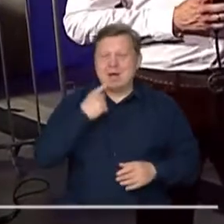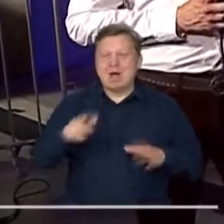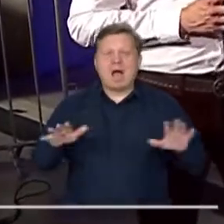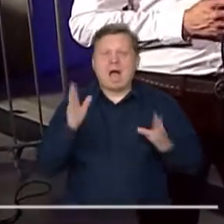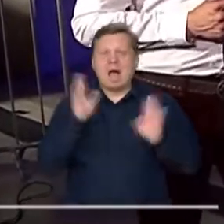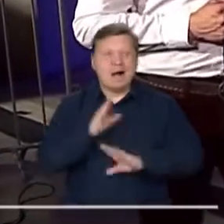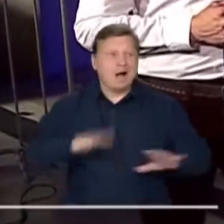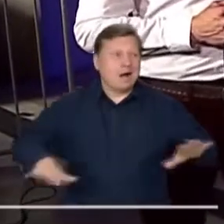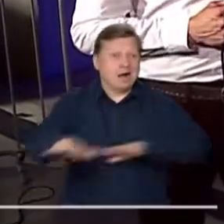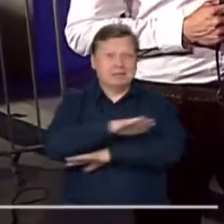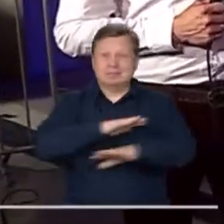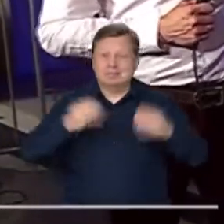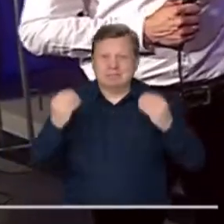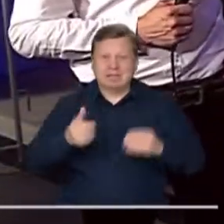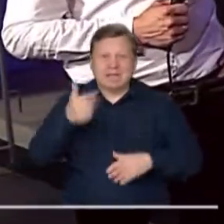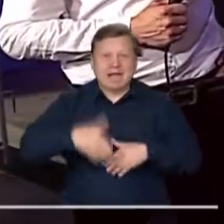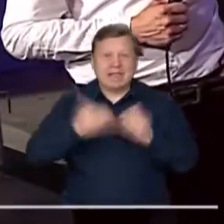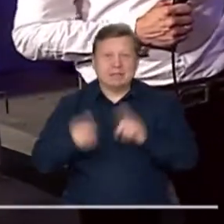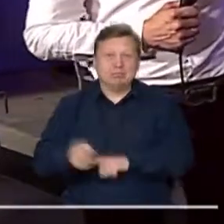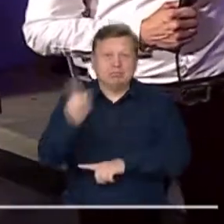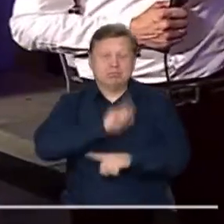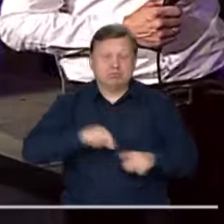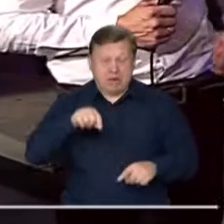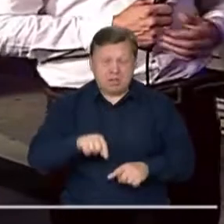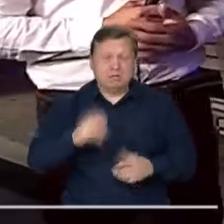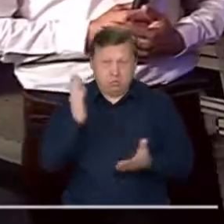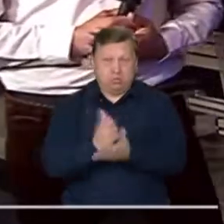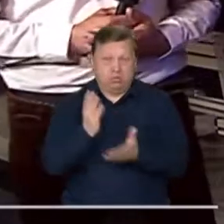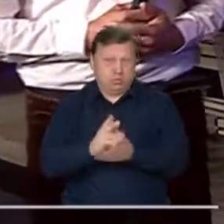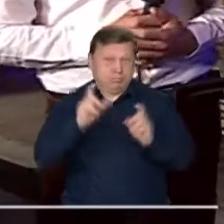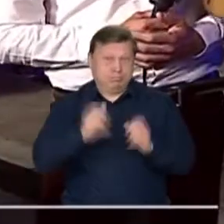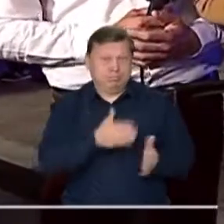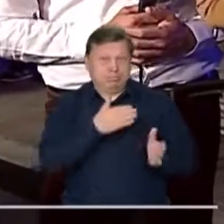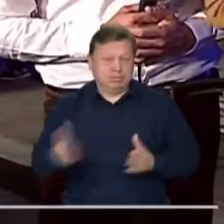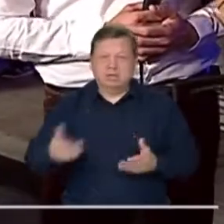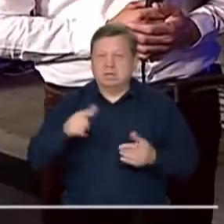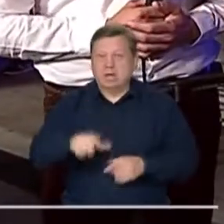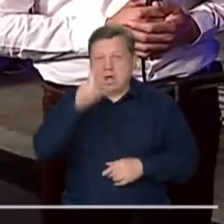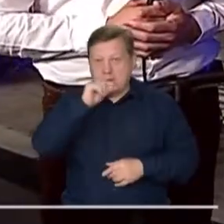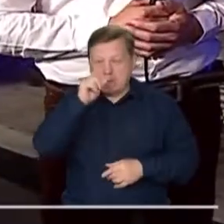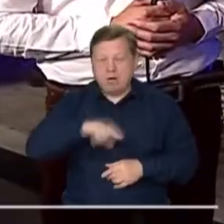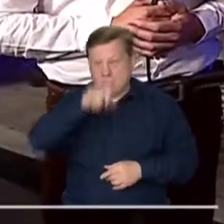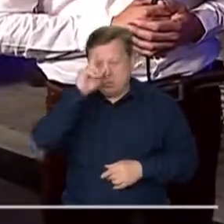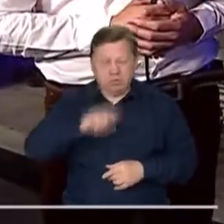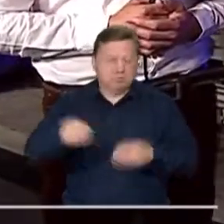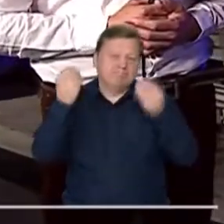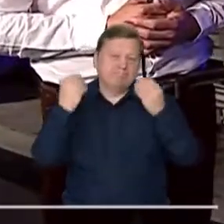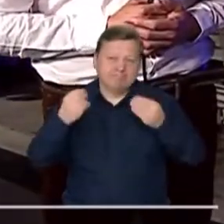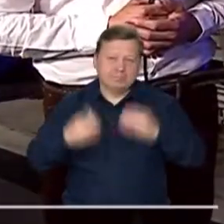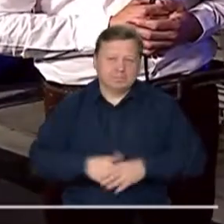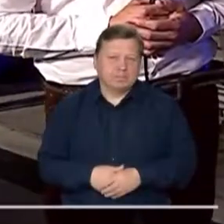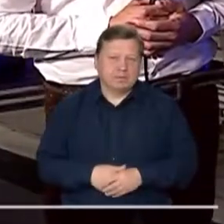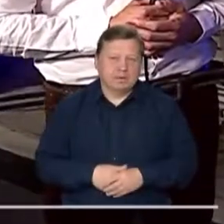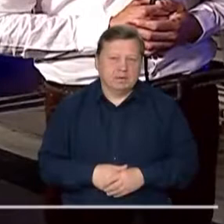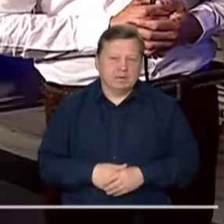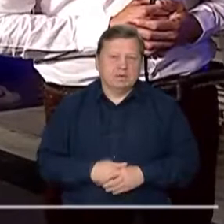która zaczyna się kilka dni przed samym występem, prawda? Fantastyczna opolska publiczność. Te